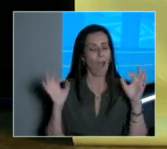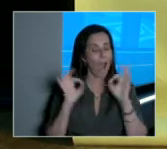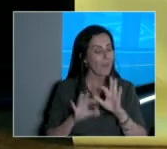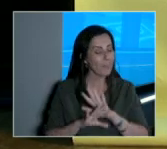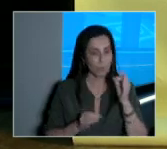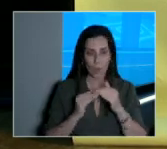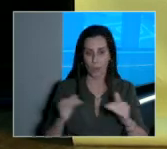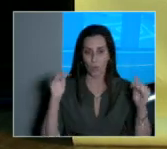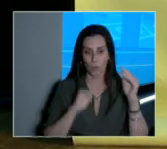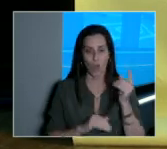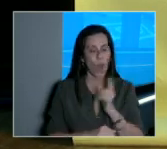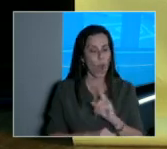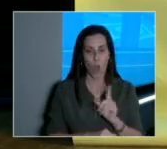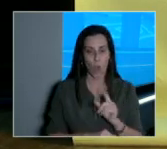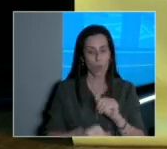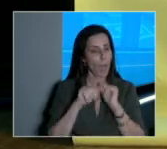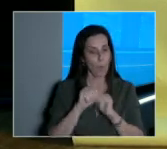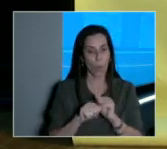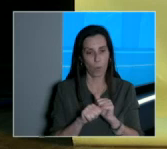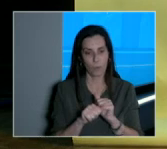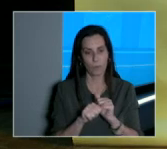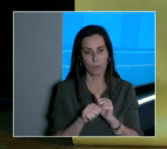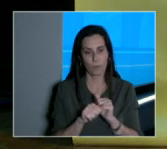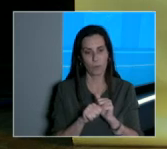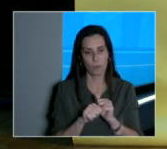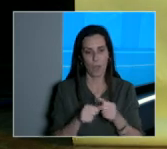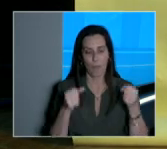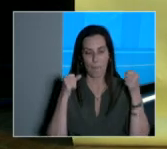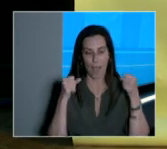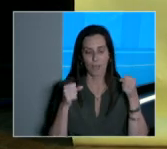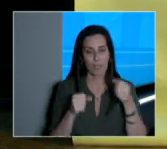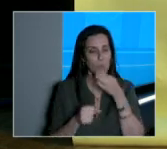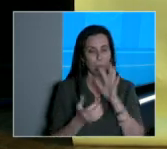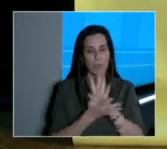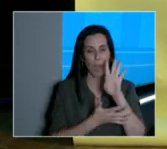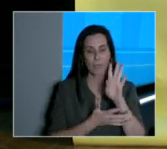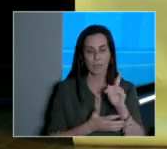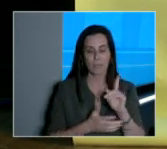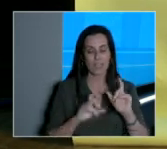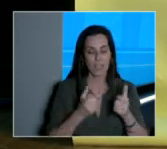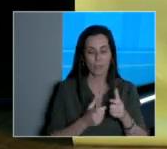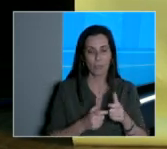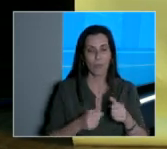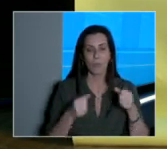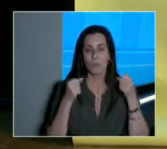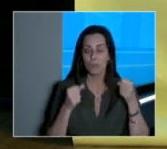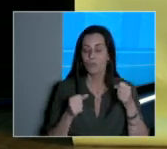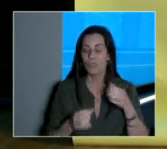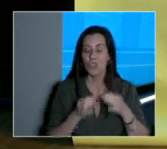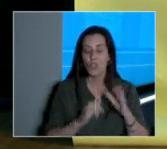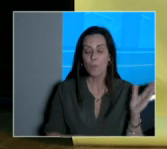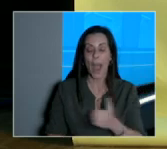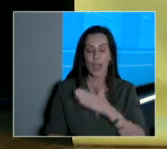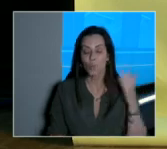אחד בבגץ, לא רק שלא עמדו לטובת מפגינים, ילדות בת 14 נעצרו עד תום ההליכים, מפגינים נשפטו בסיטונאות